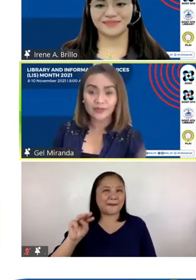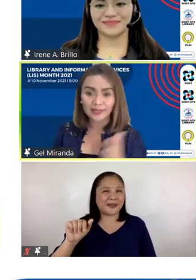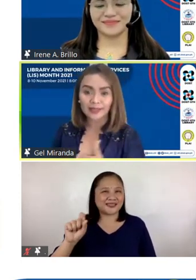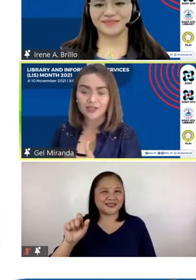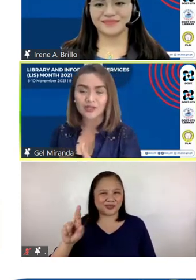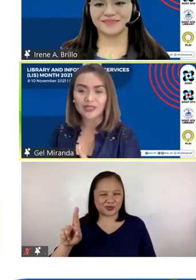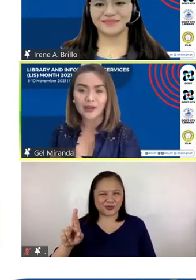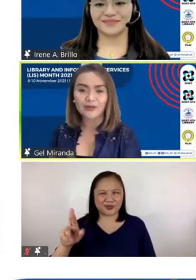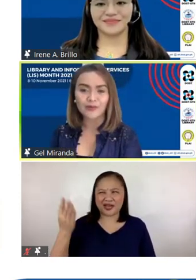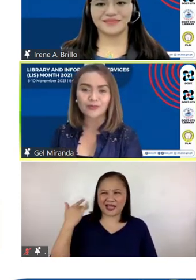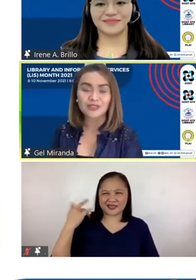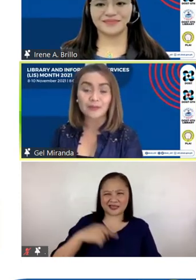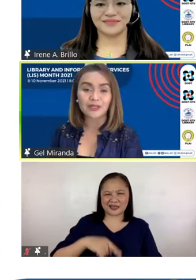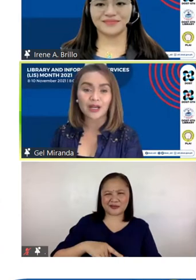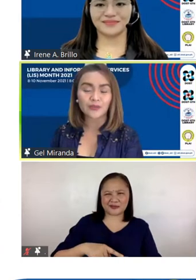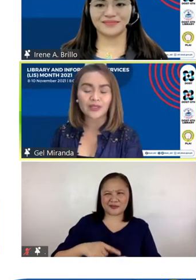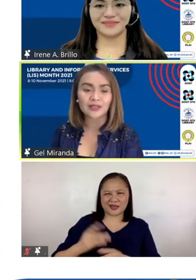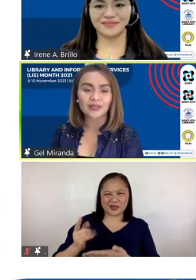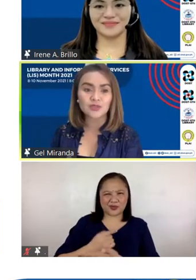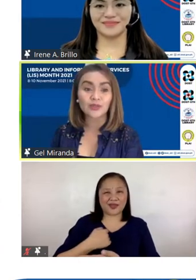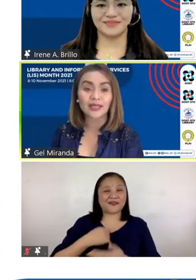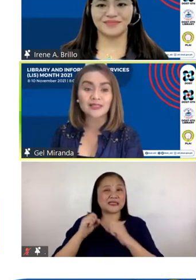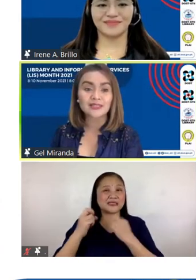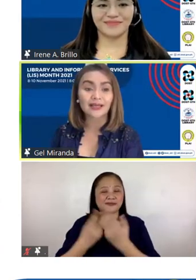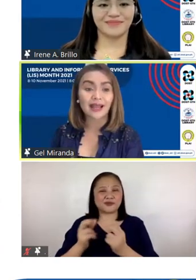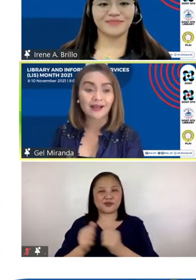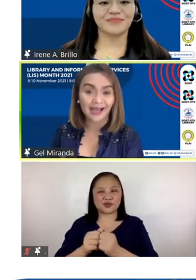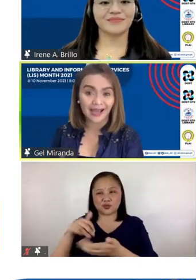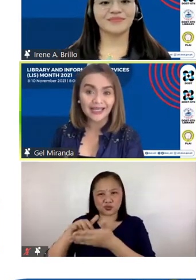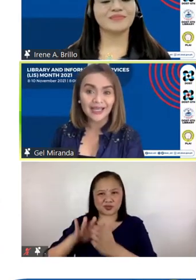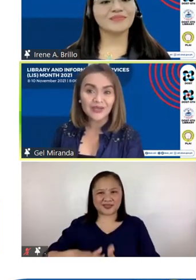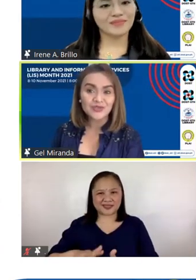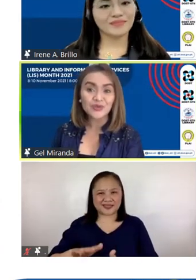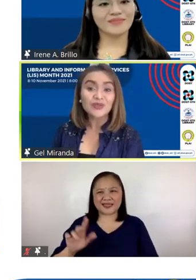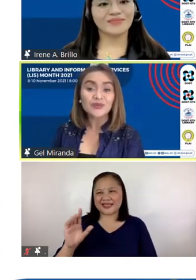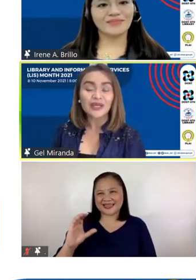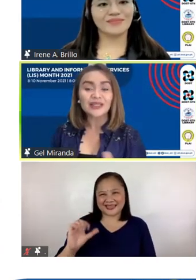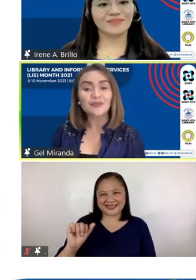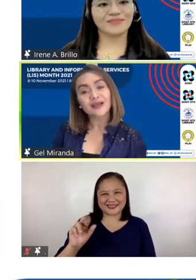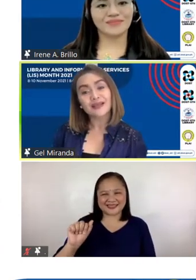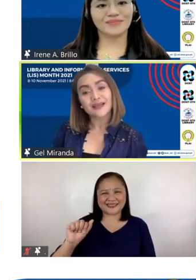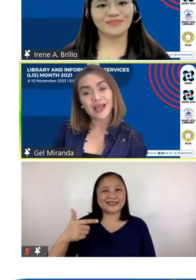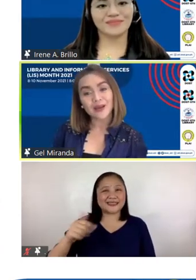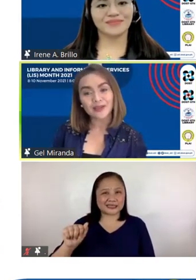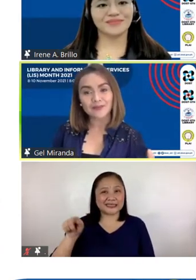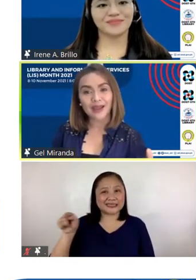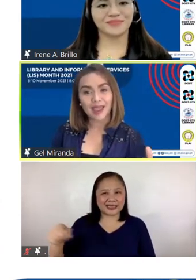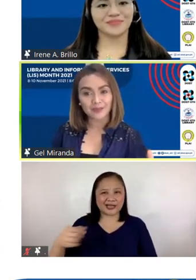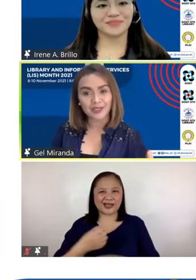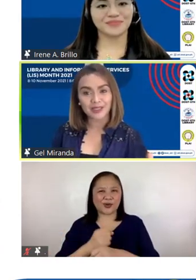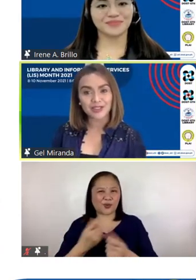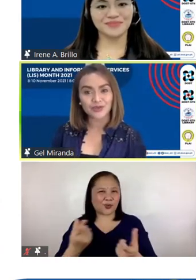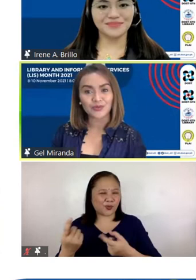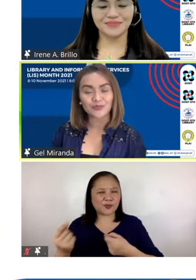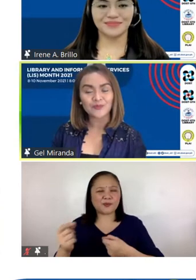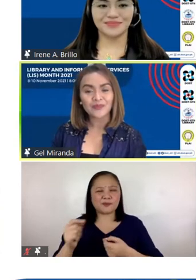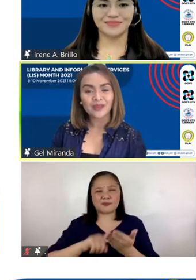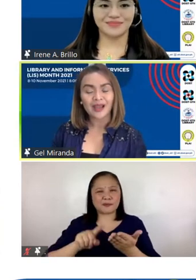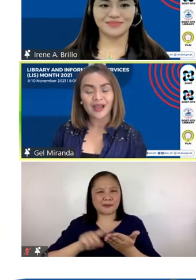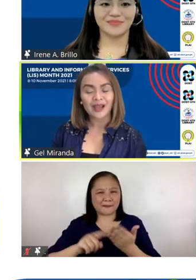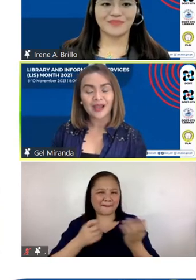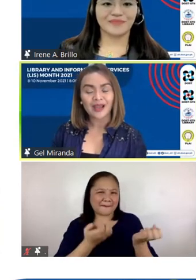next week din actually, meron akong seminar with the students in Caraga. So yun yung kanilang mga ginagamit na mga application.